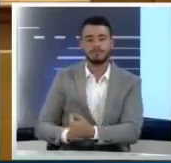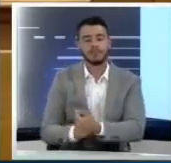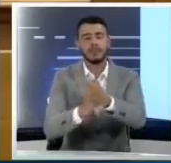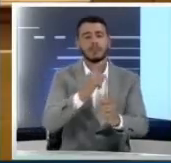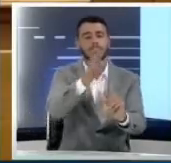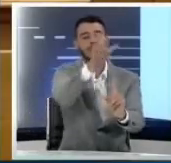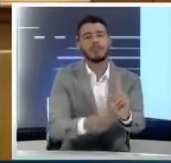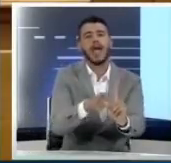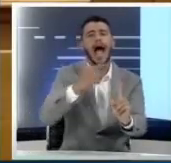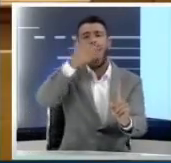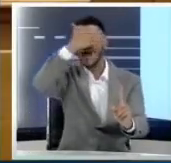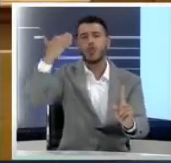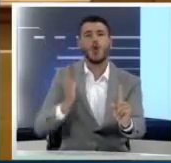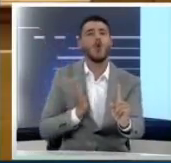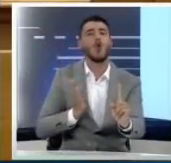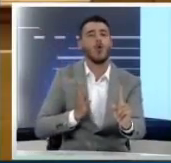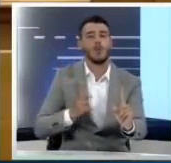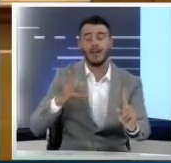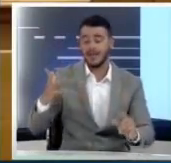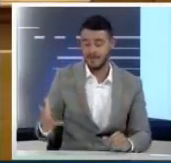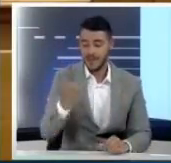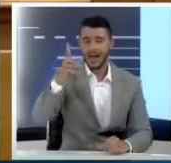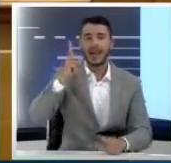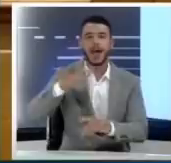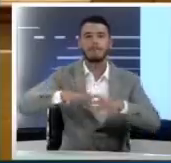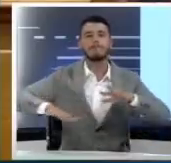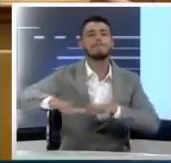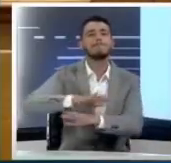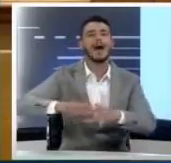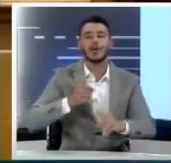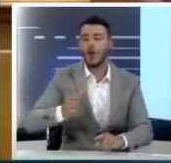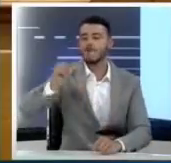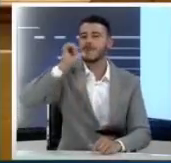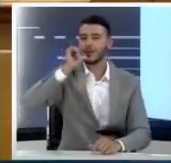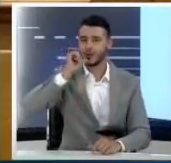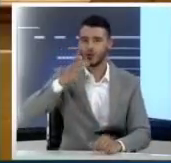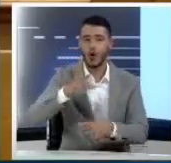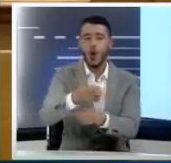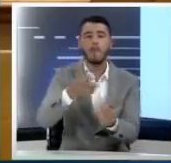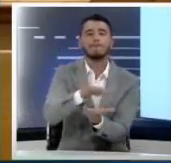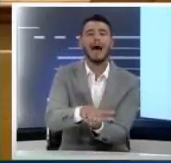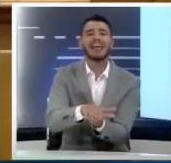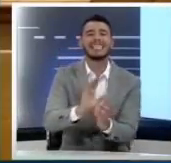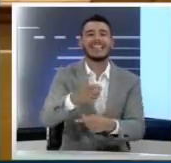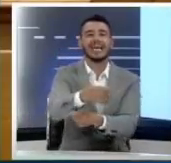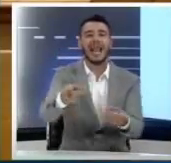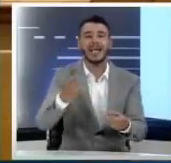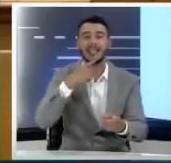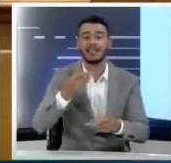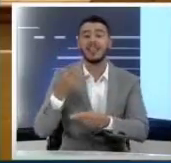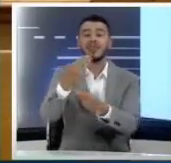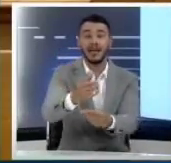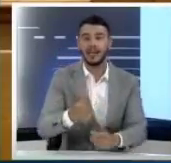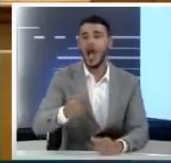αθώο άνθρωπο, βρίσκουν ένα μαγικό φίλτρο το οποίο κάνει τους μάρτυρες κατηγορίες όταν φτάνουν